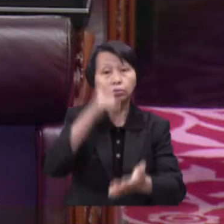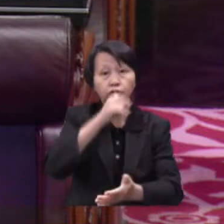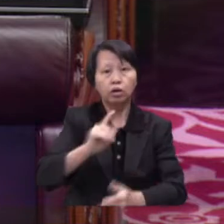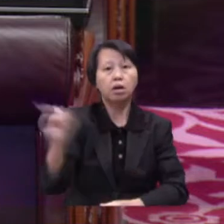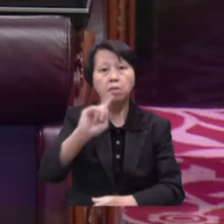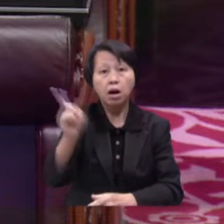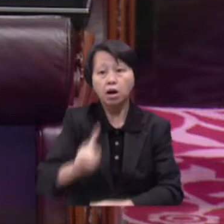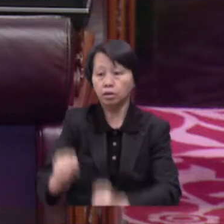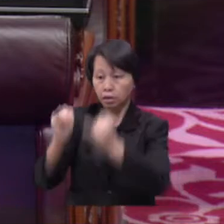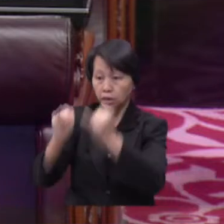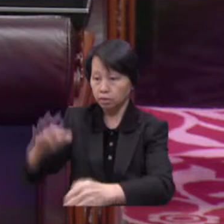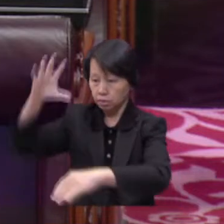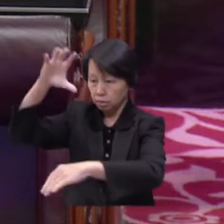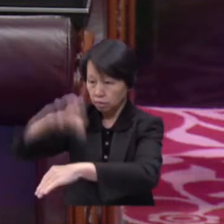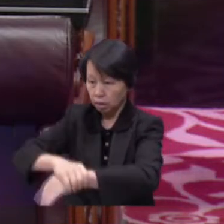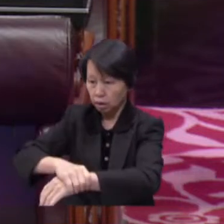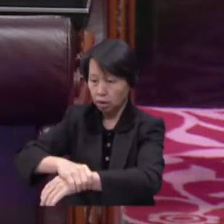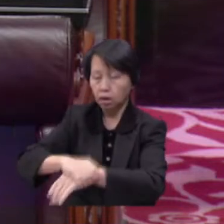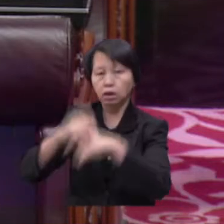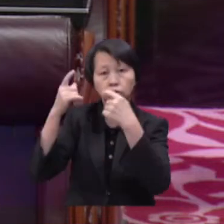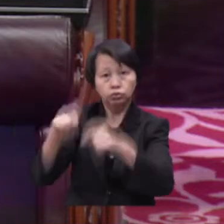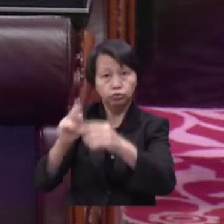ditahan atas kesalahan